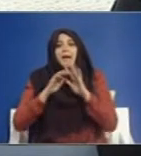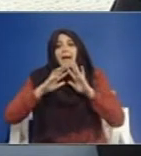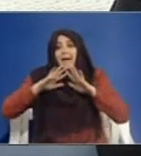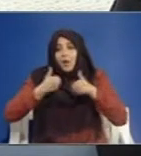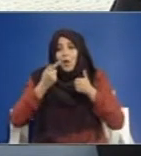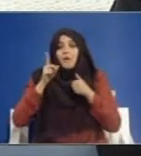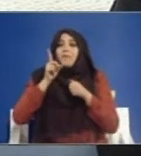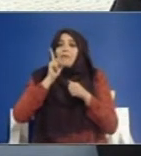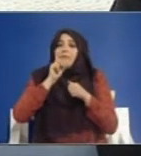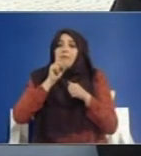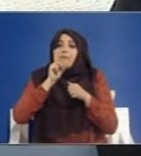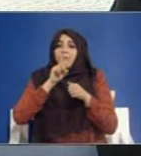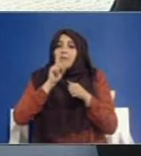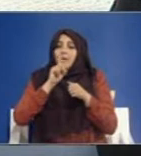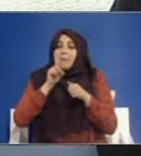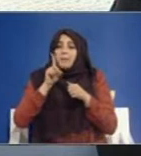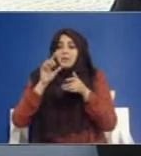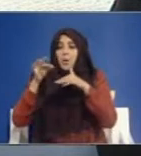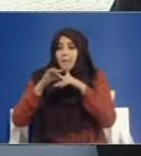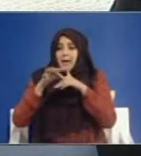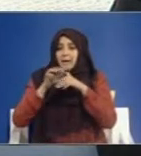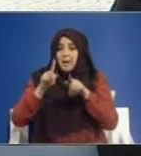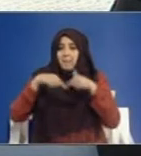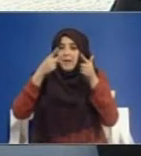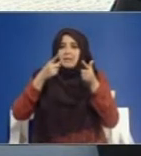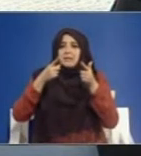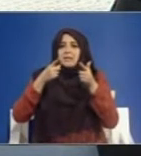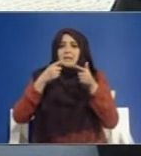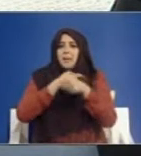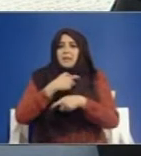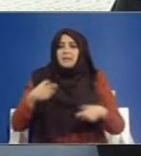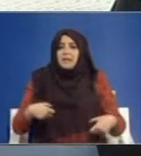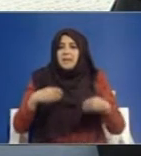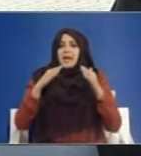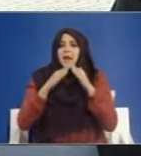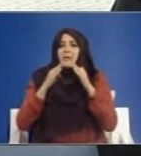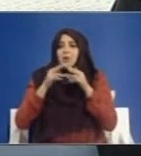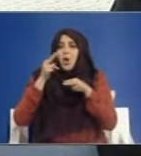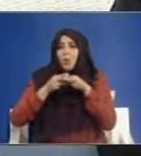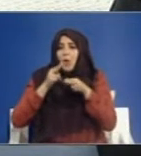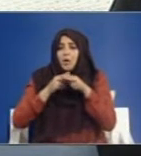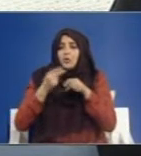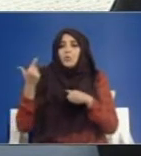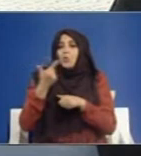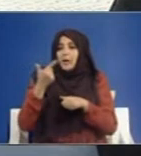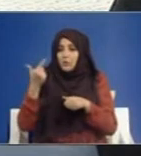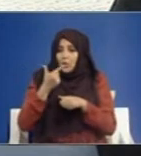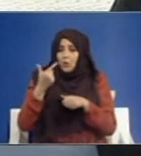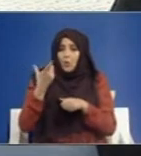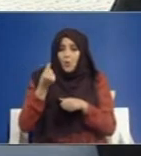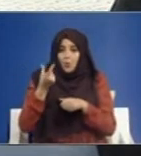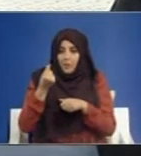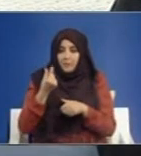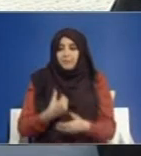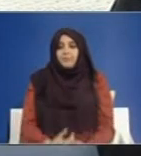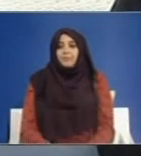عند واحد يعرفه في البلدية كتب لنا ورقة باللي الدار راهي على اسمي واسمه. ايه